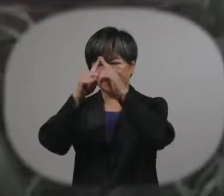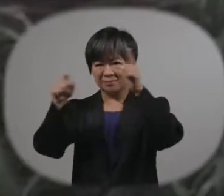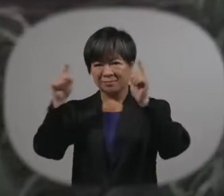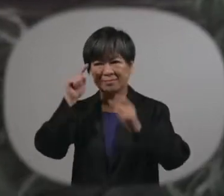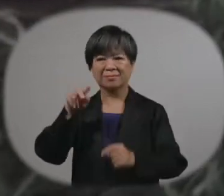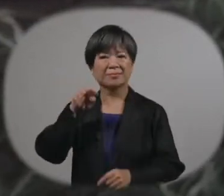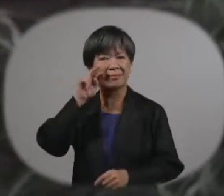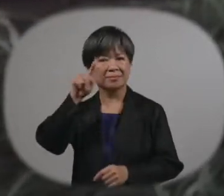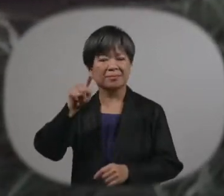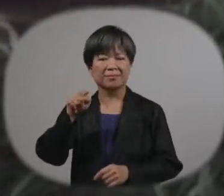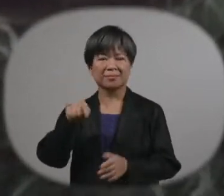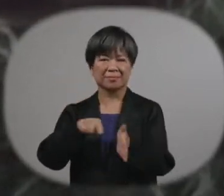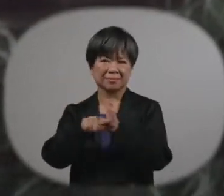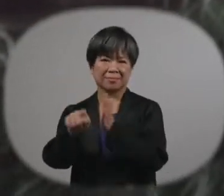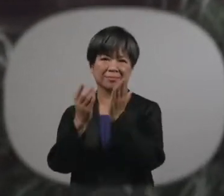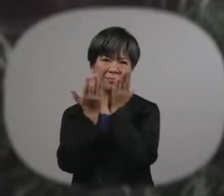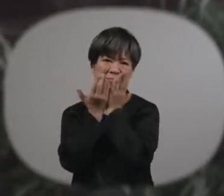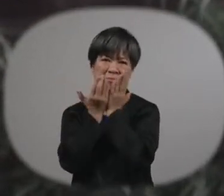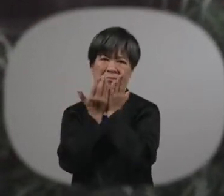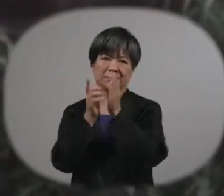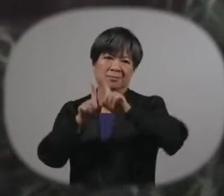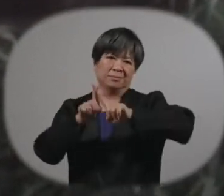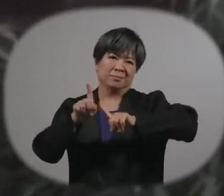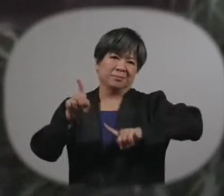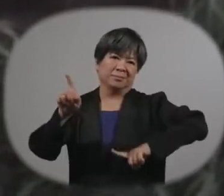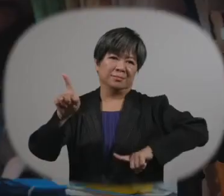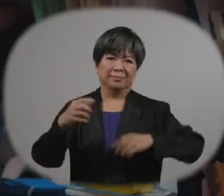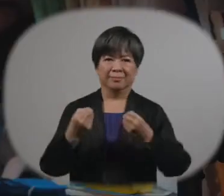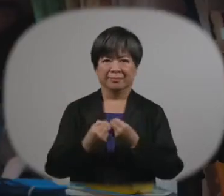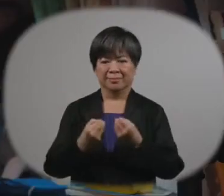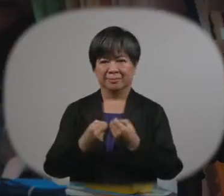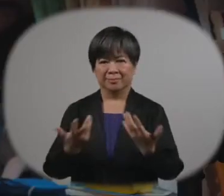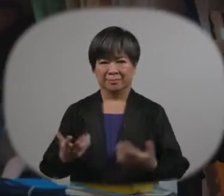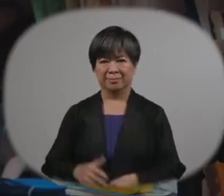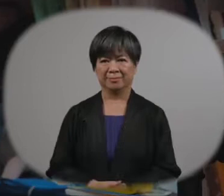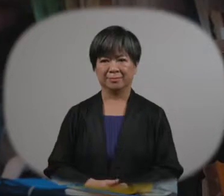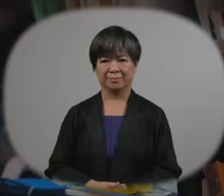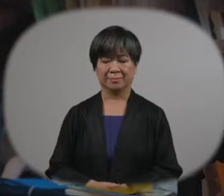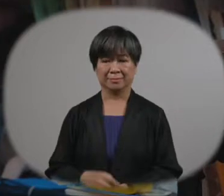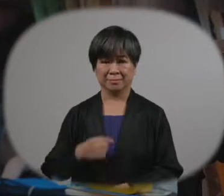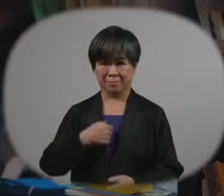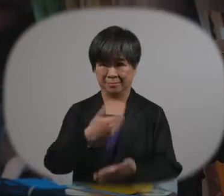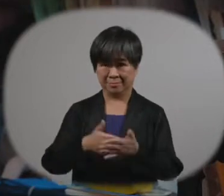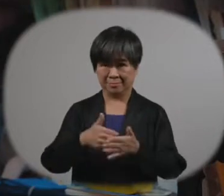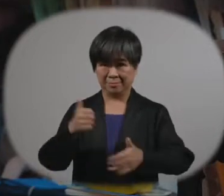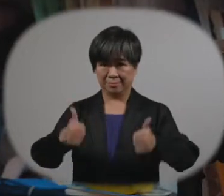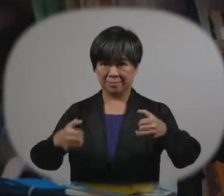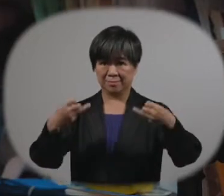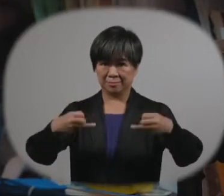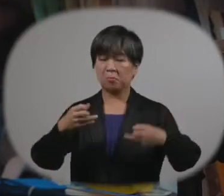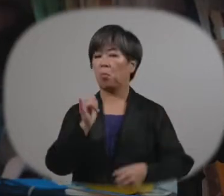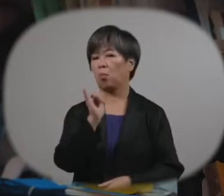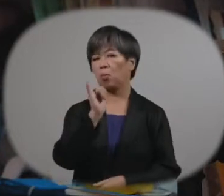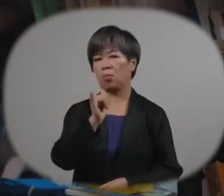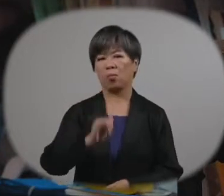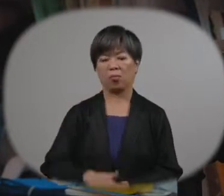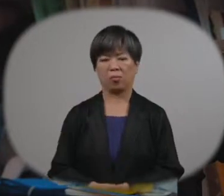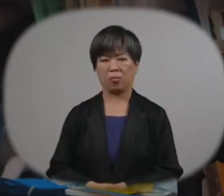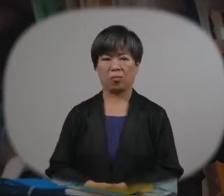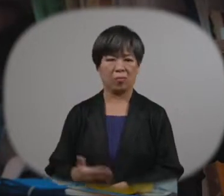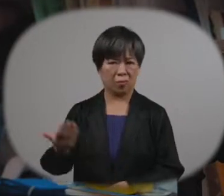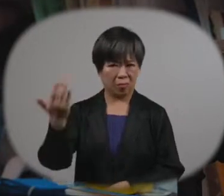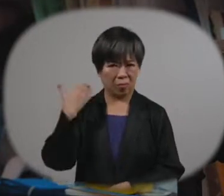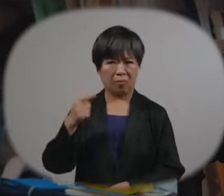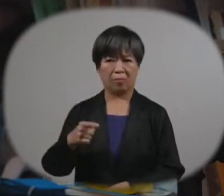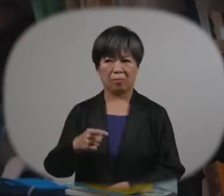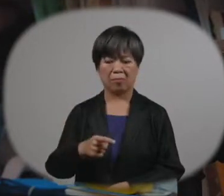传达系有一段很大的落差。但是因为我的美术竞赛成绩不错，那时候我可以